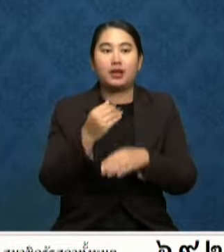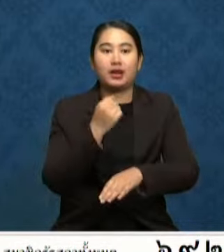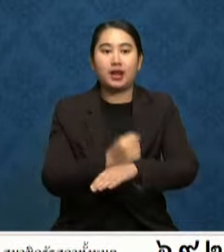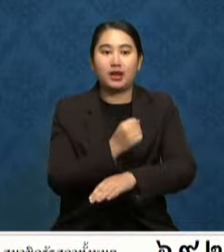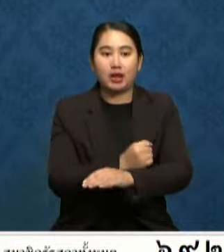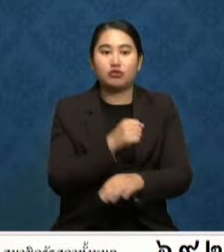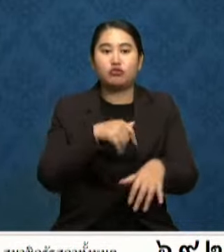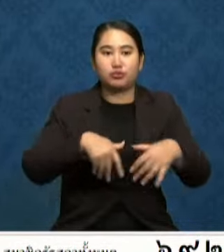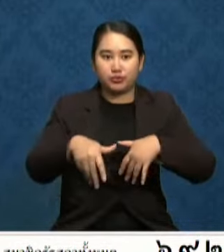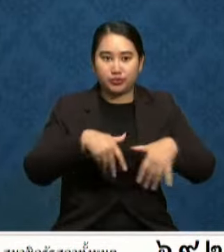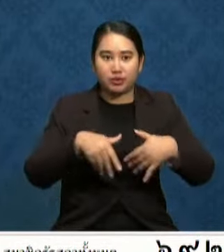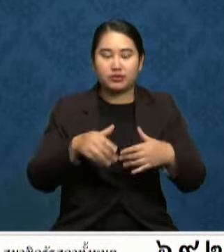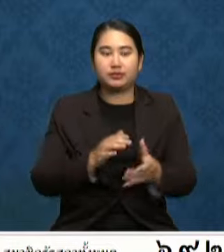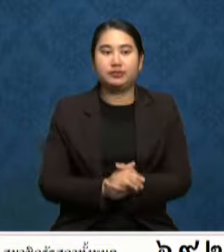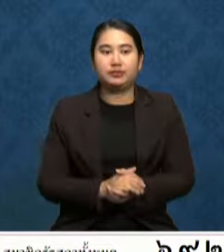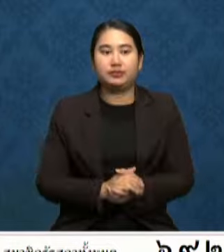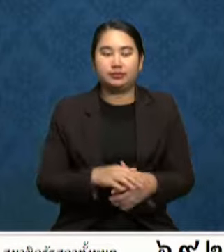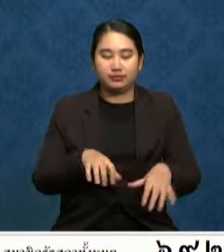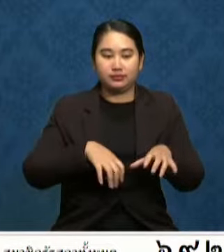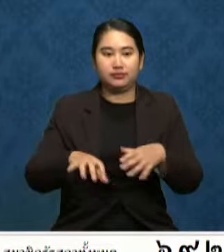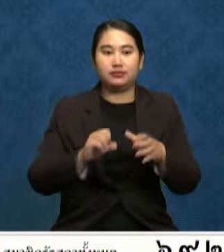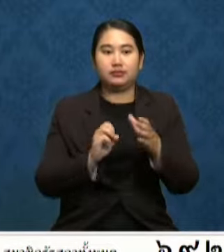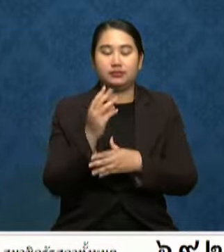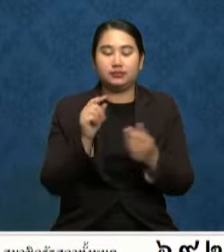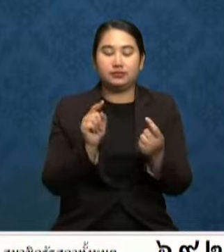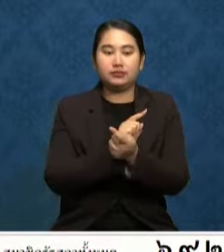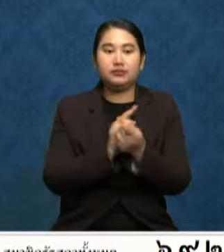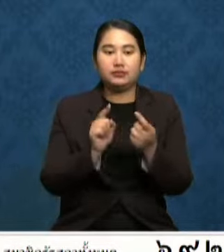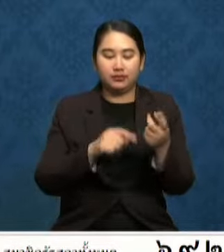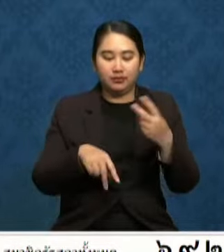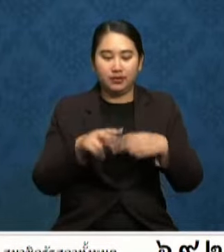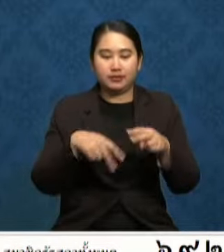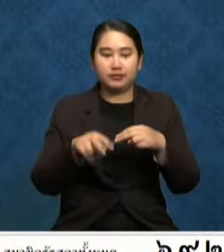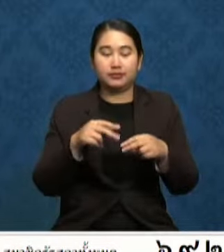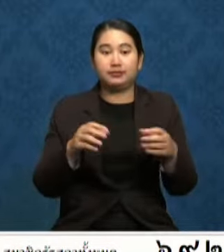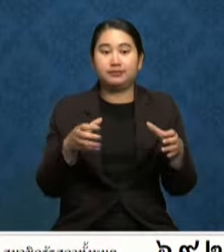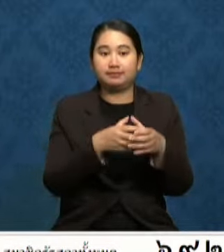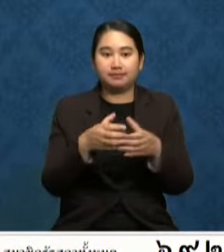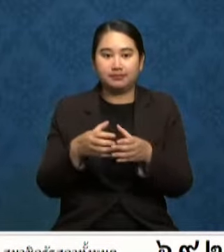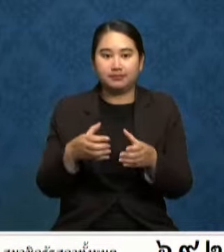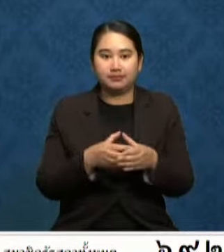ยภาพจุมชน จัดสวสดีการสังคม ข้อพรุ่มทุกกุ่ม